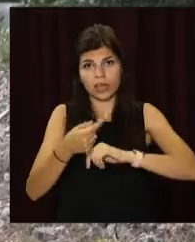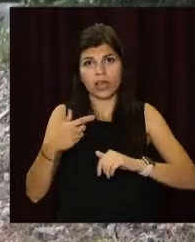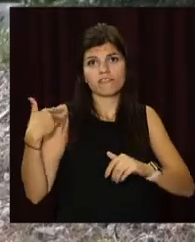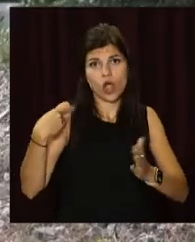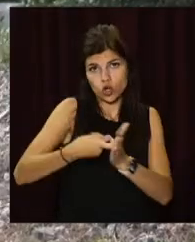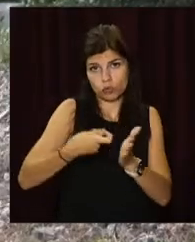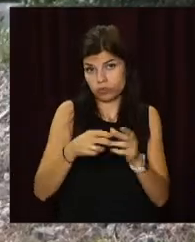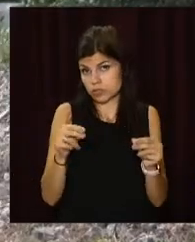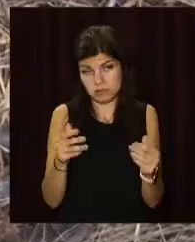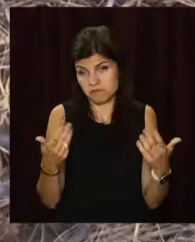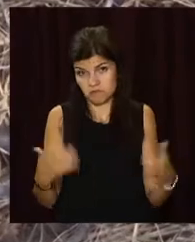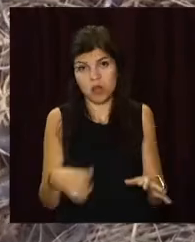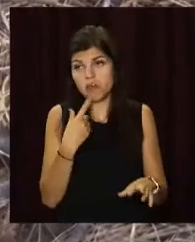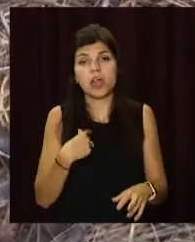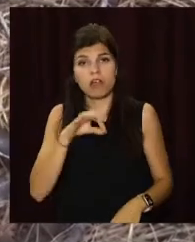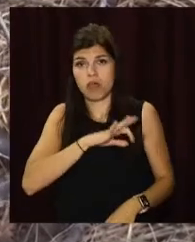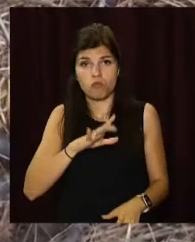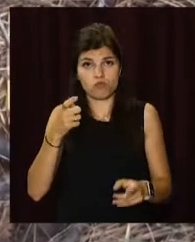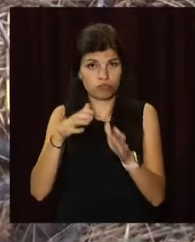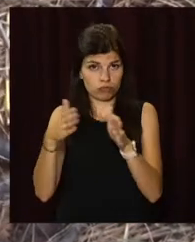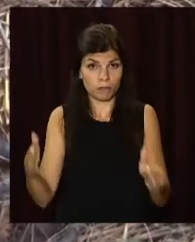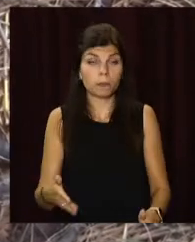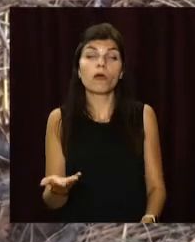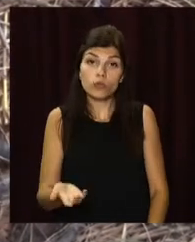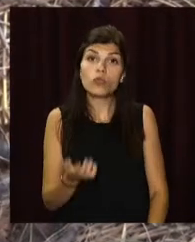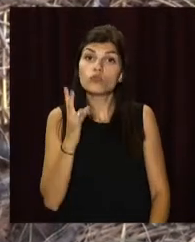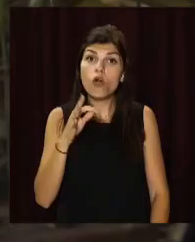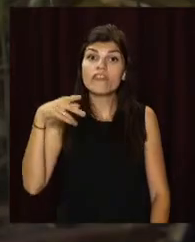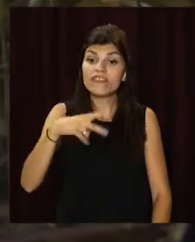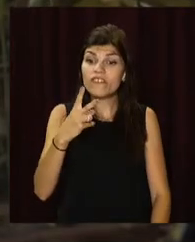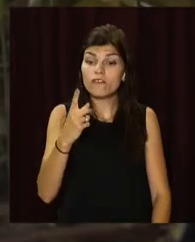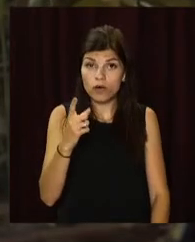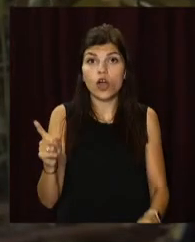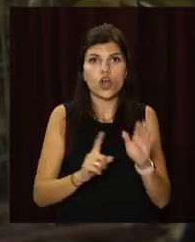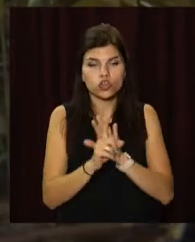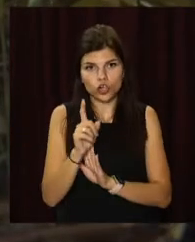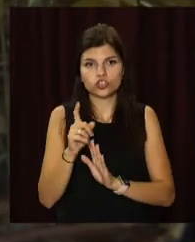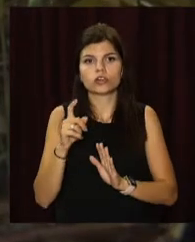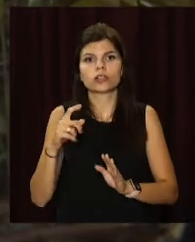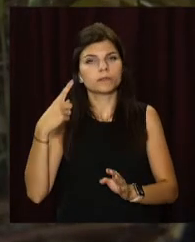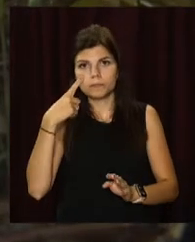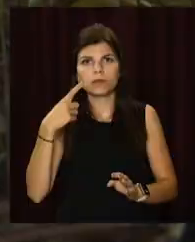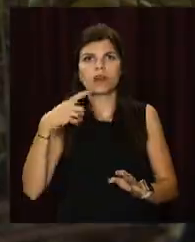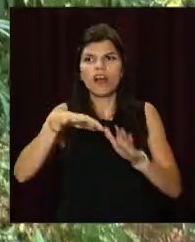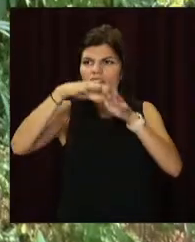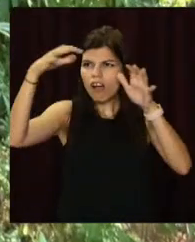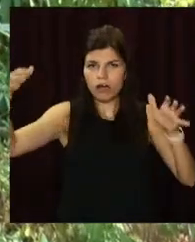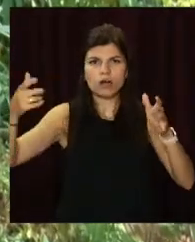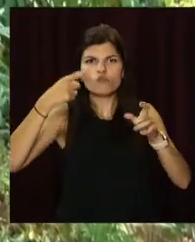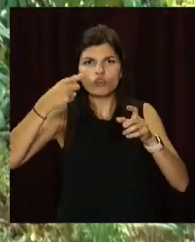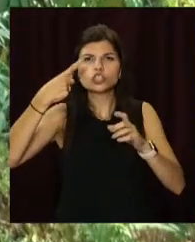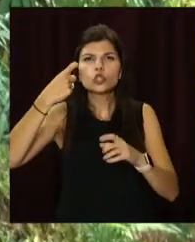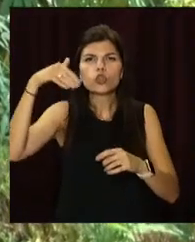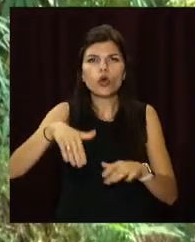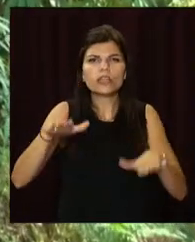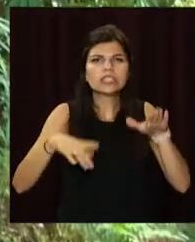ноги, кажуть в Обухівській селищній раді. Тільки у 2021-му вже ліквідували 5 сміттєзвалищ та вивезли 100 тонн сміття. На